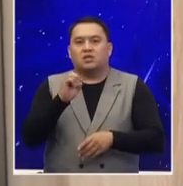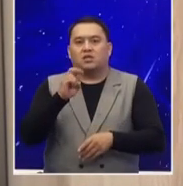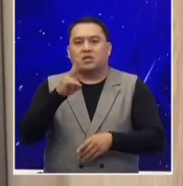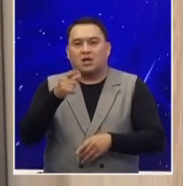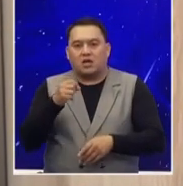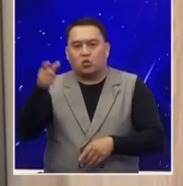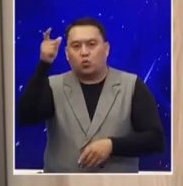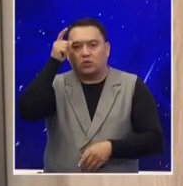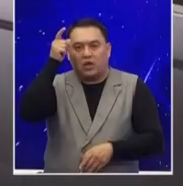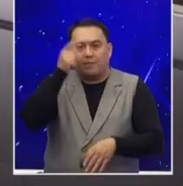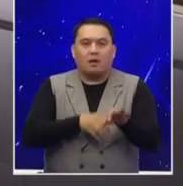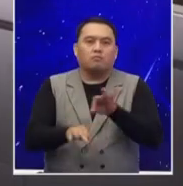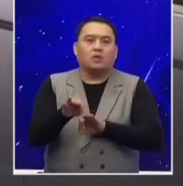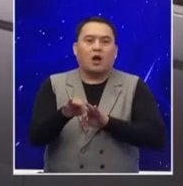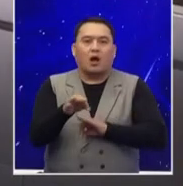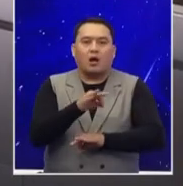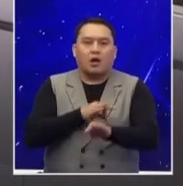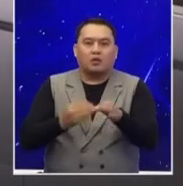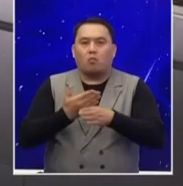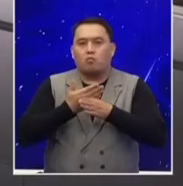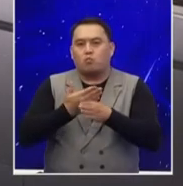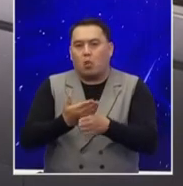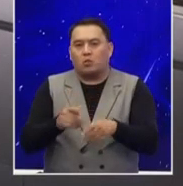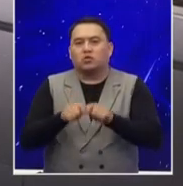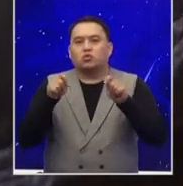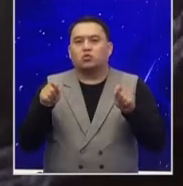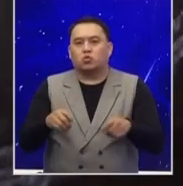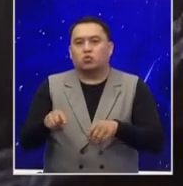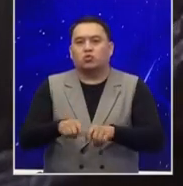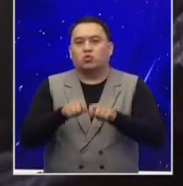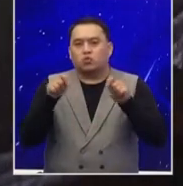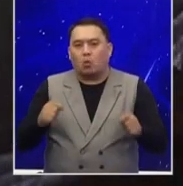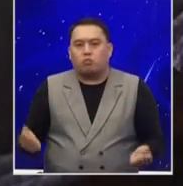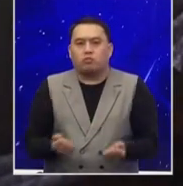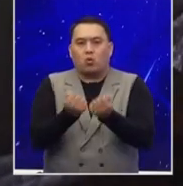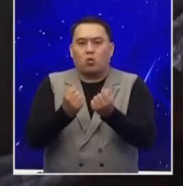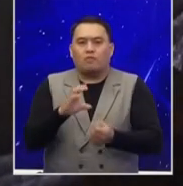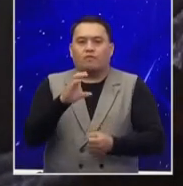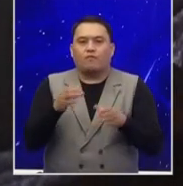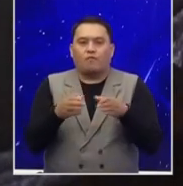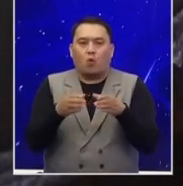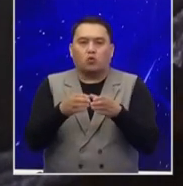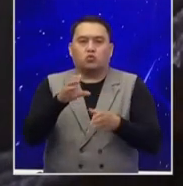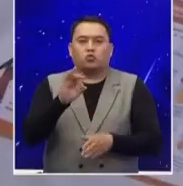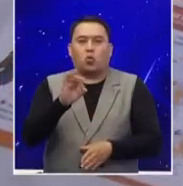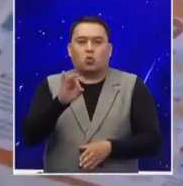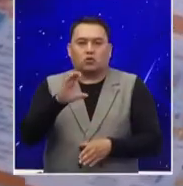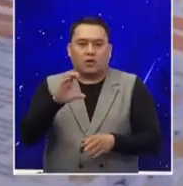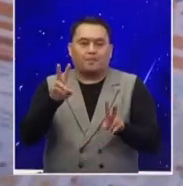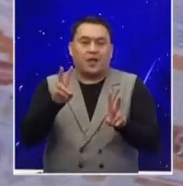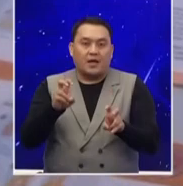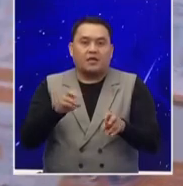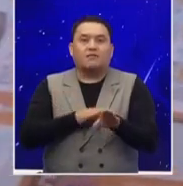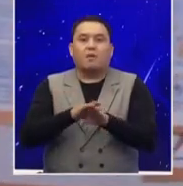стран СНГ и Турции. Проект помощи мигрантам был создан при содействии благотворительного фонда «Сорос». На